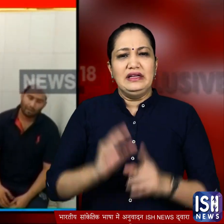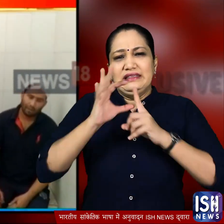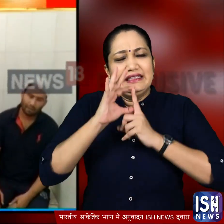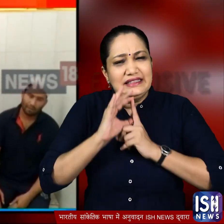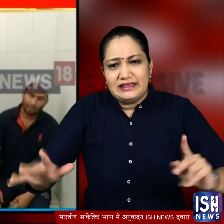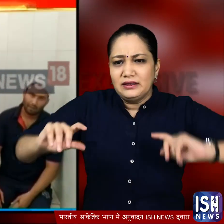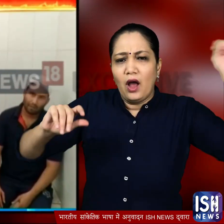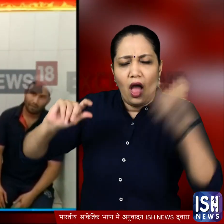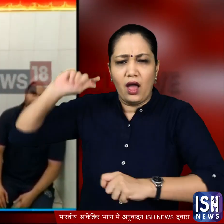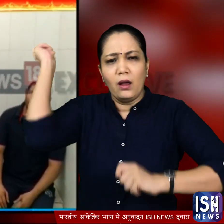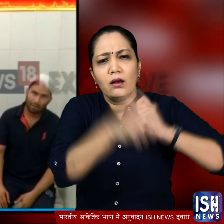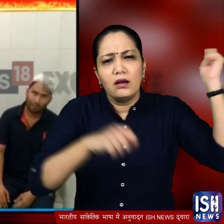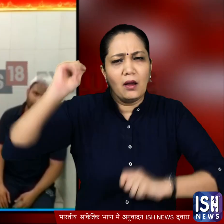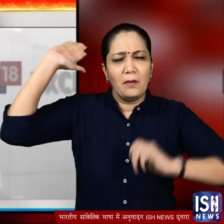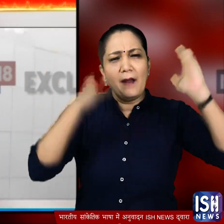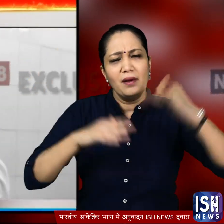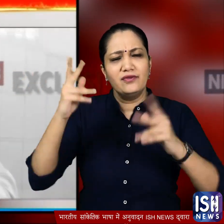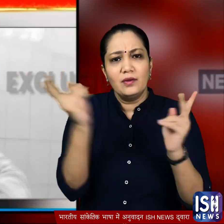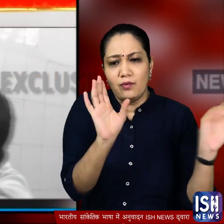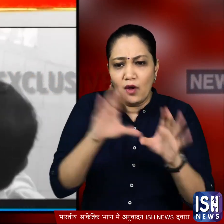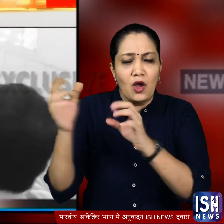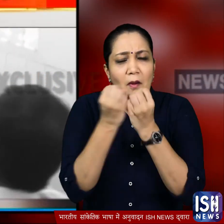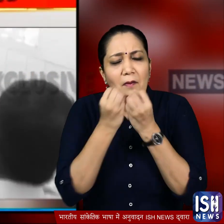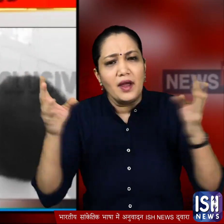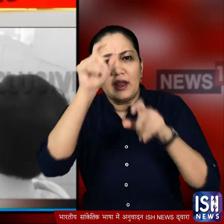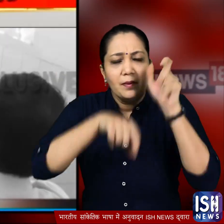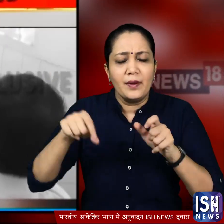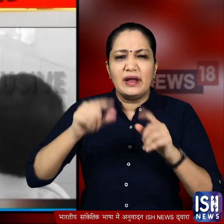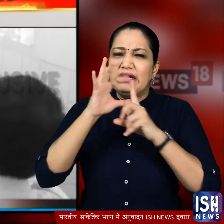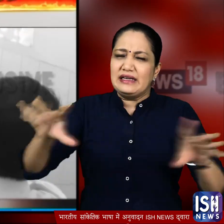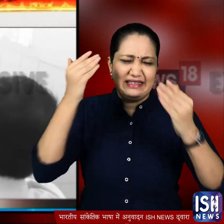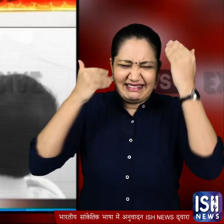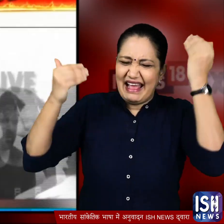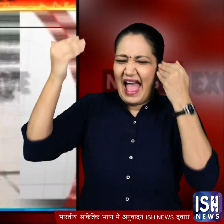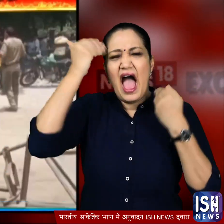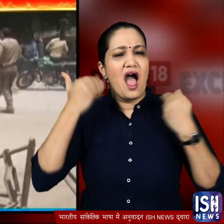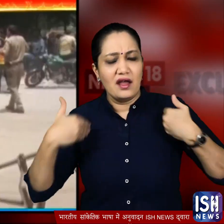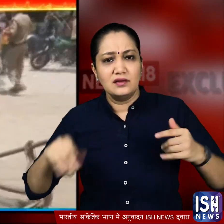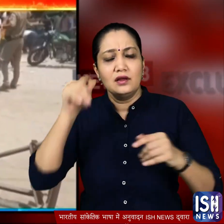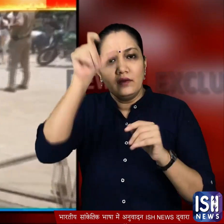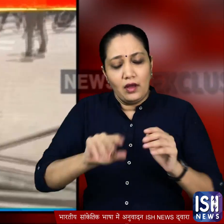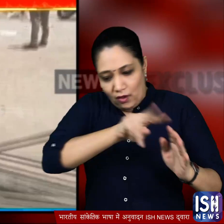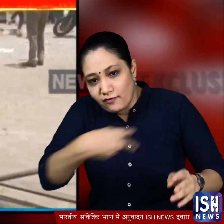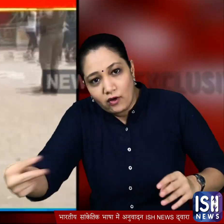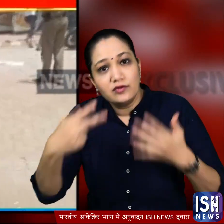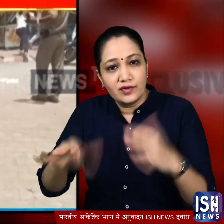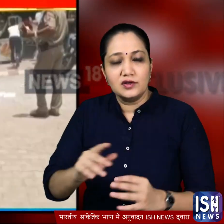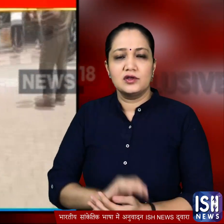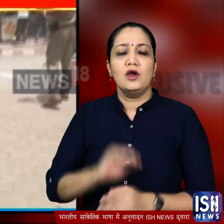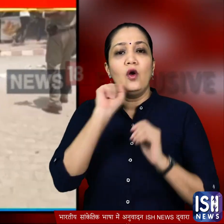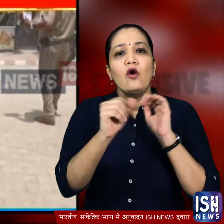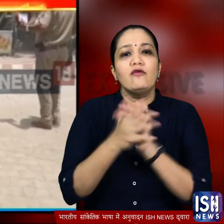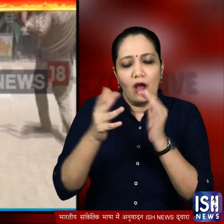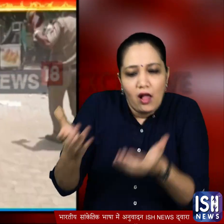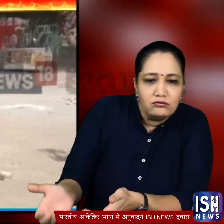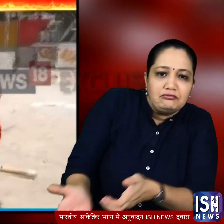इतनी बेरहमी से उन्होंने एक दूसरे को पीटा कि दोनों पक्षों के कई लोग बुरी तरह जख्मी हो गए। एक आदमी तो वहीं सड़क पर गिर गया,